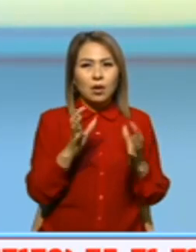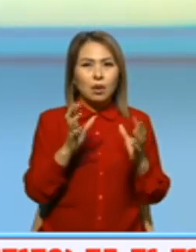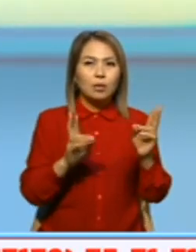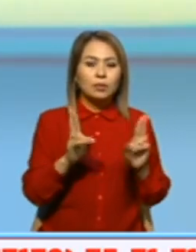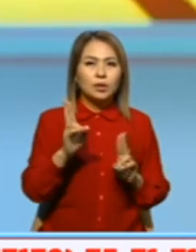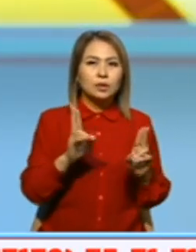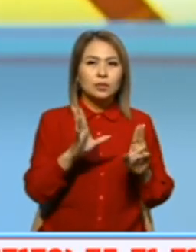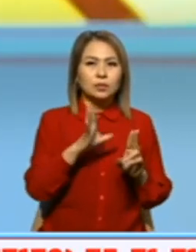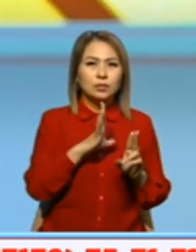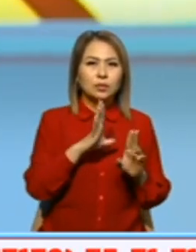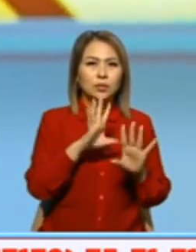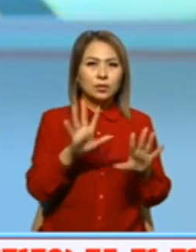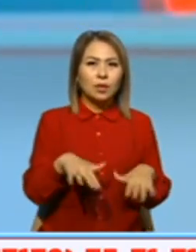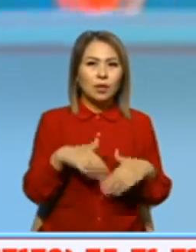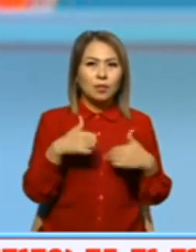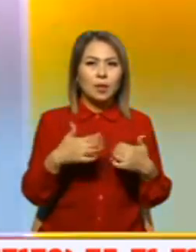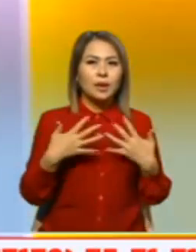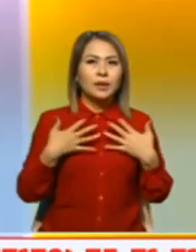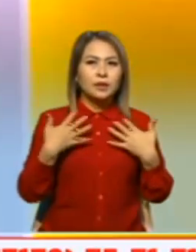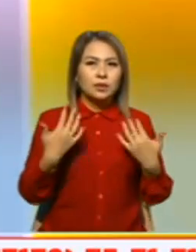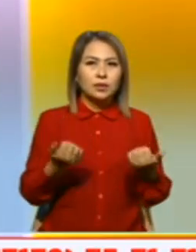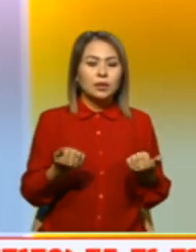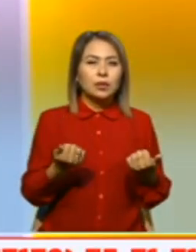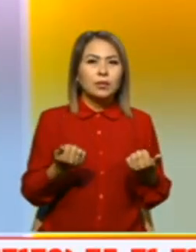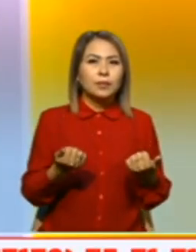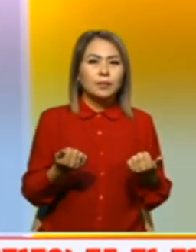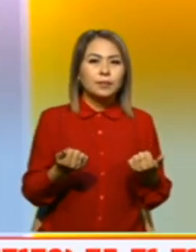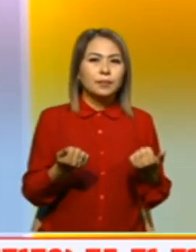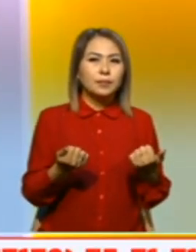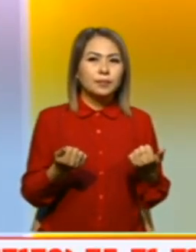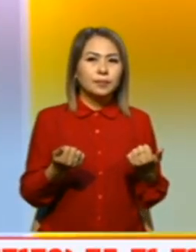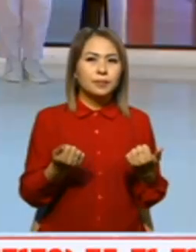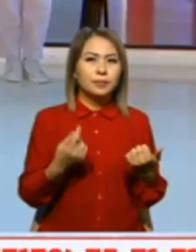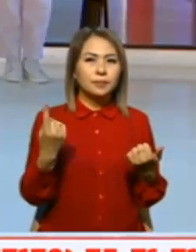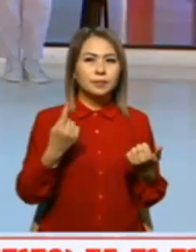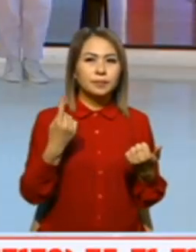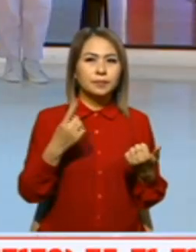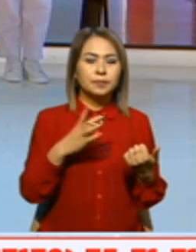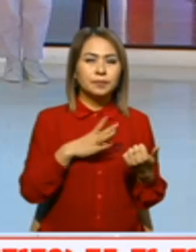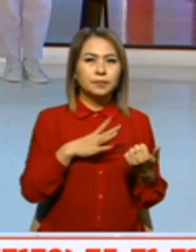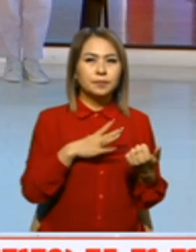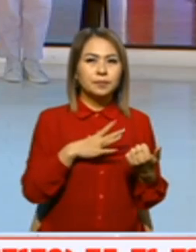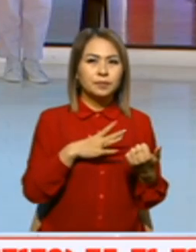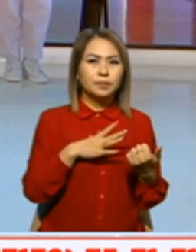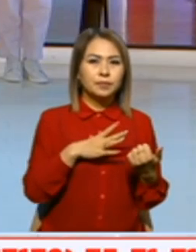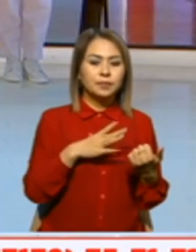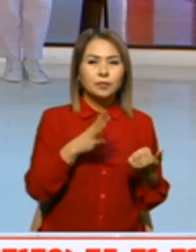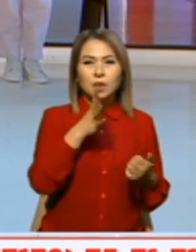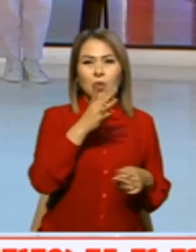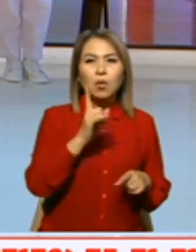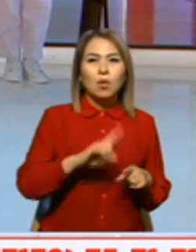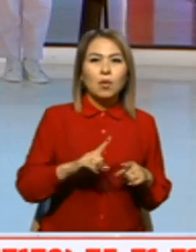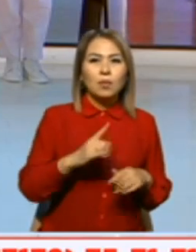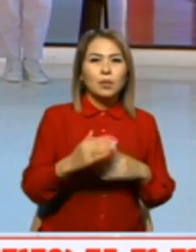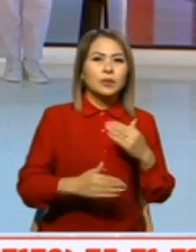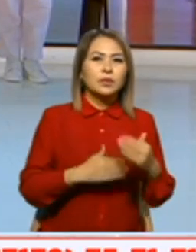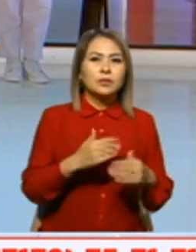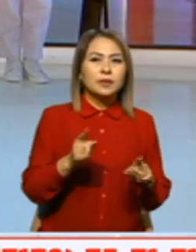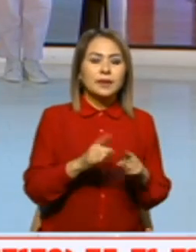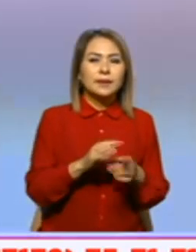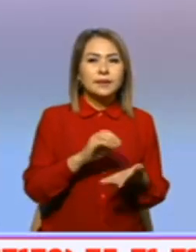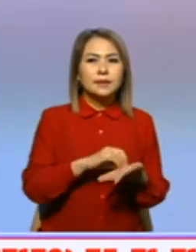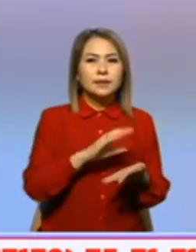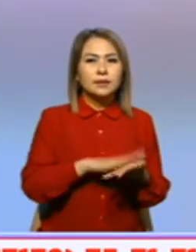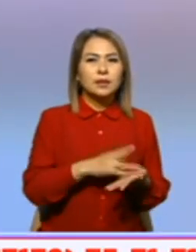алып келді. Құдайға шүкір қазір аман сау, дені сау. Бірінші мектепке барып, енді алдағы уақытта осы